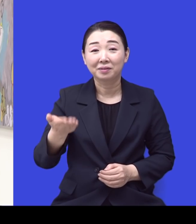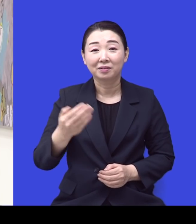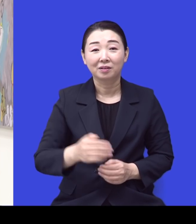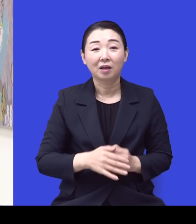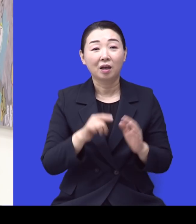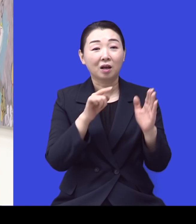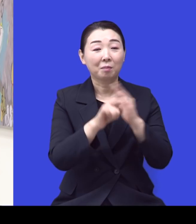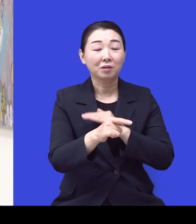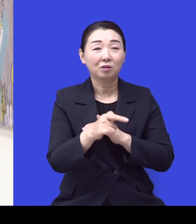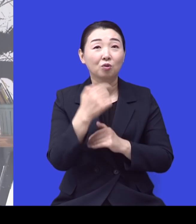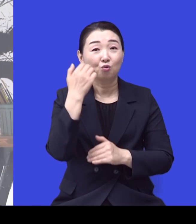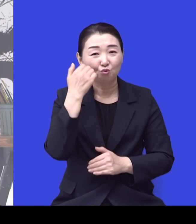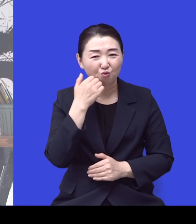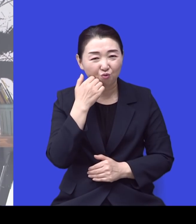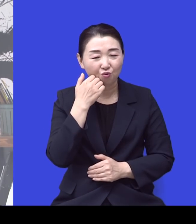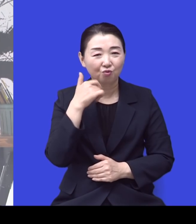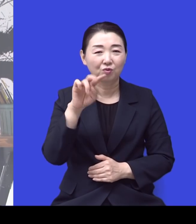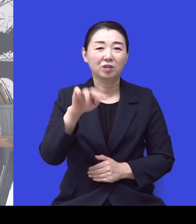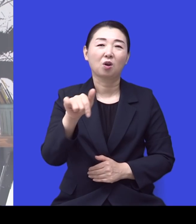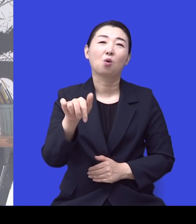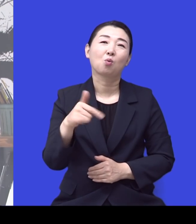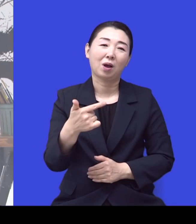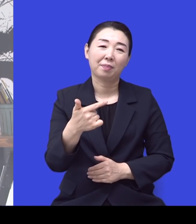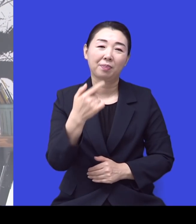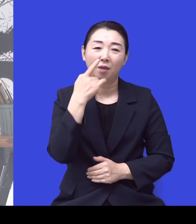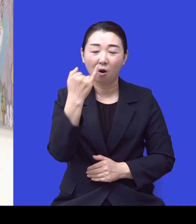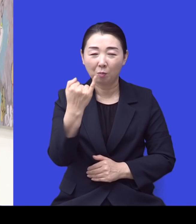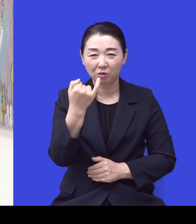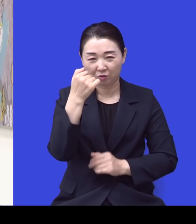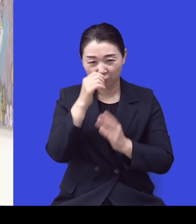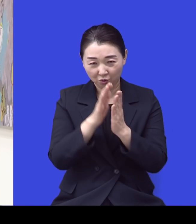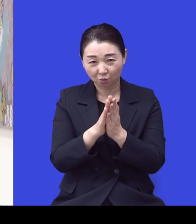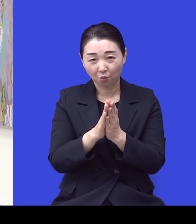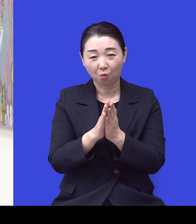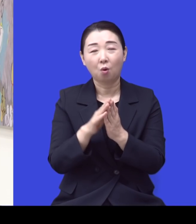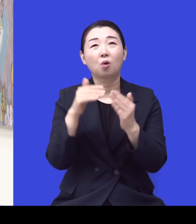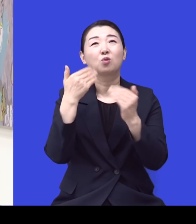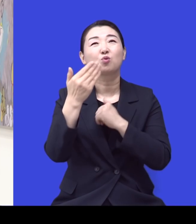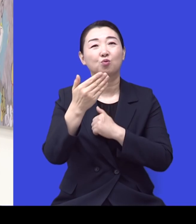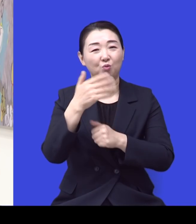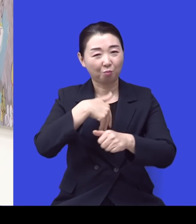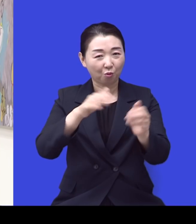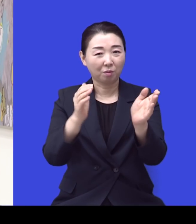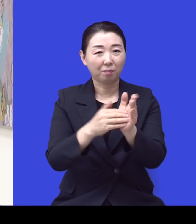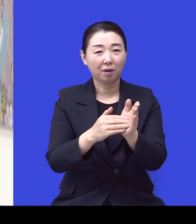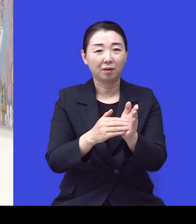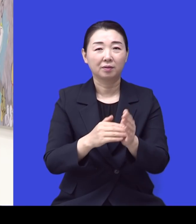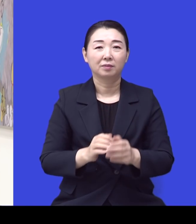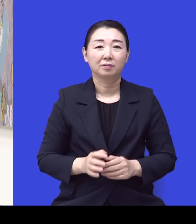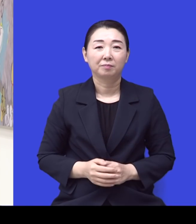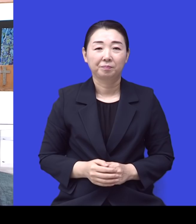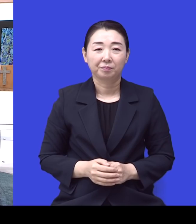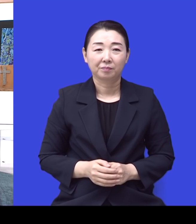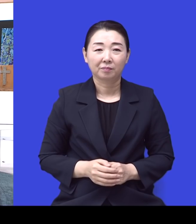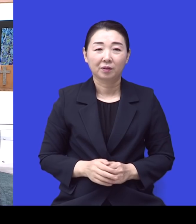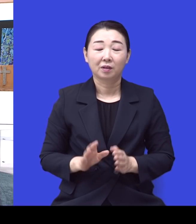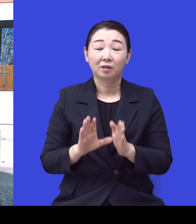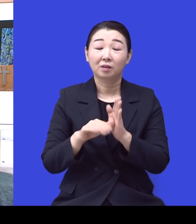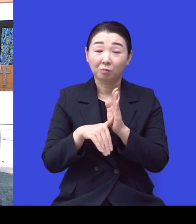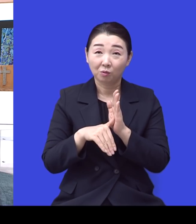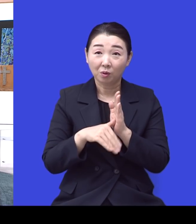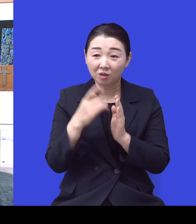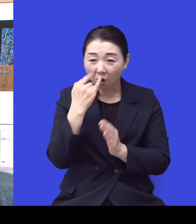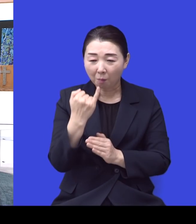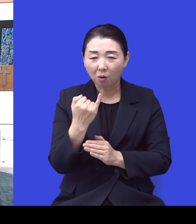가서 봤더니 석한 어머니인 거예요. 그래서 기도해 드리고 보내고 이러면 안 된다. 교회 와서. 예, 예. 근데 그때부터 이제 석한 어머니가 계속 오시는